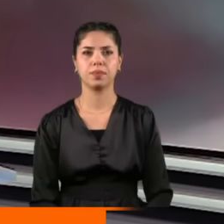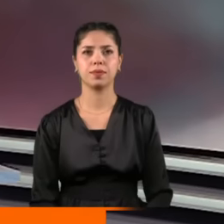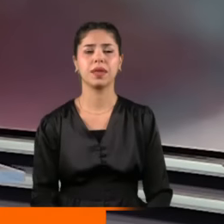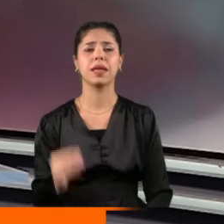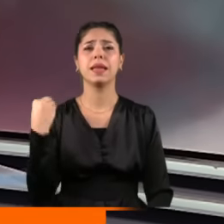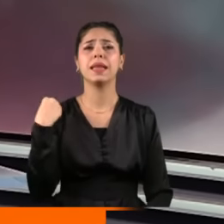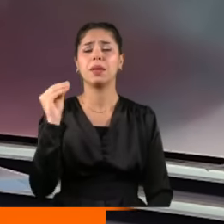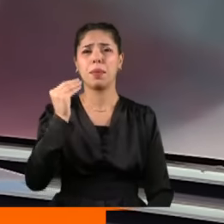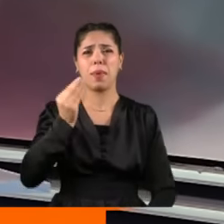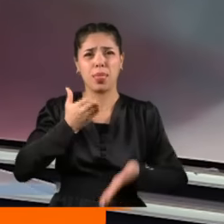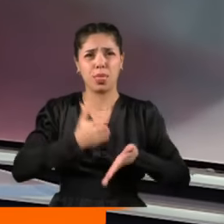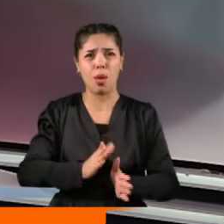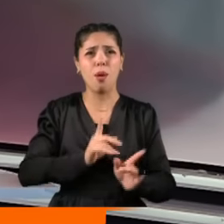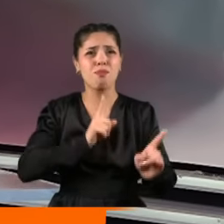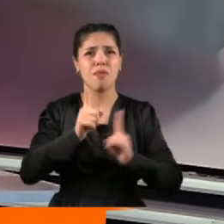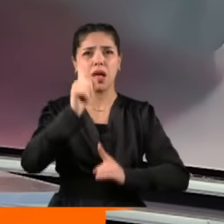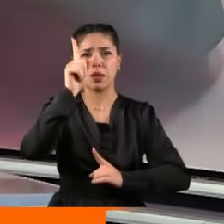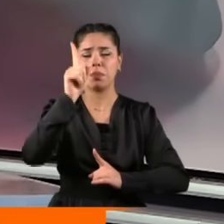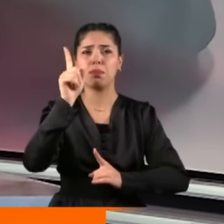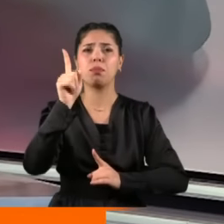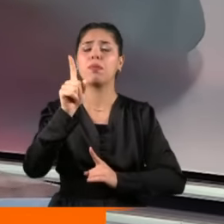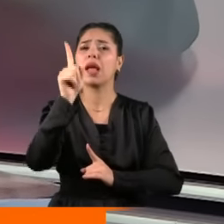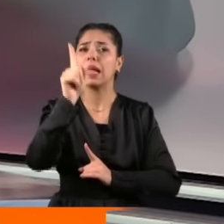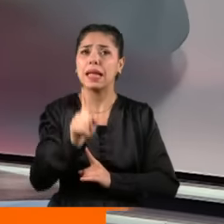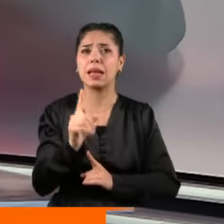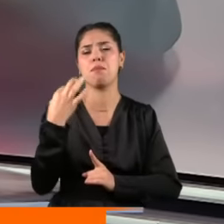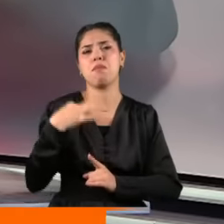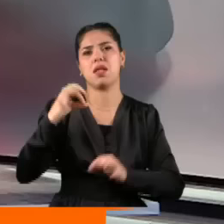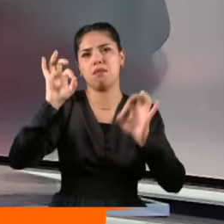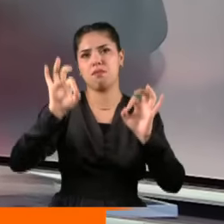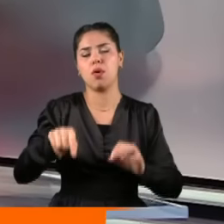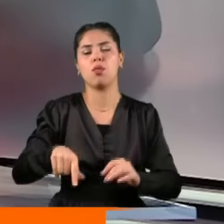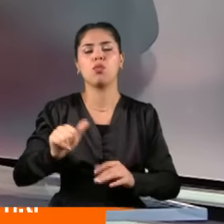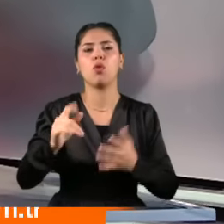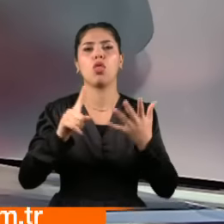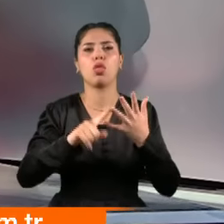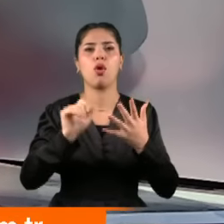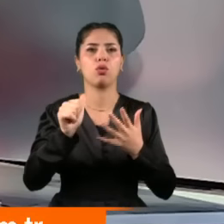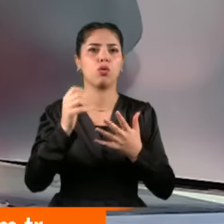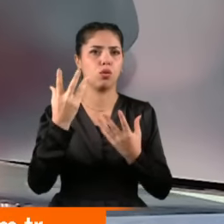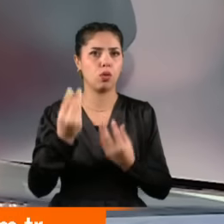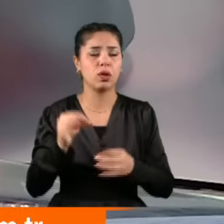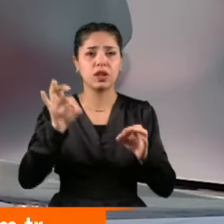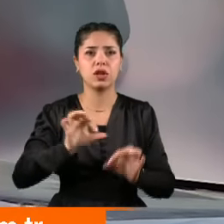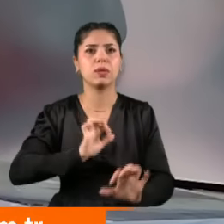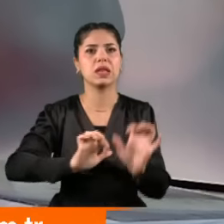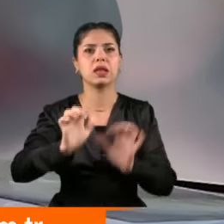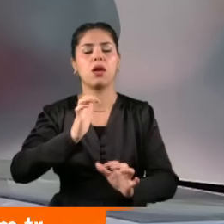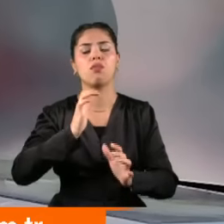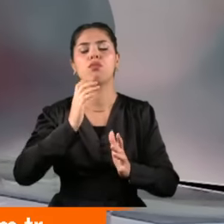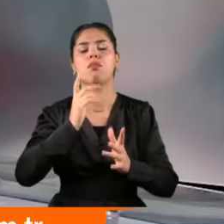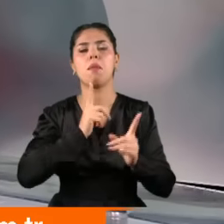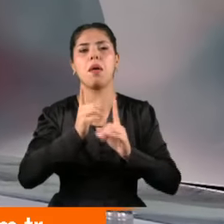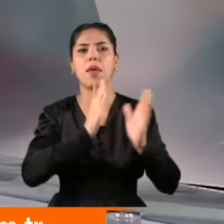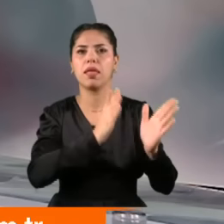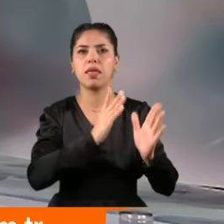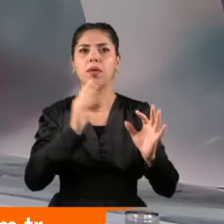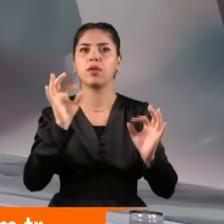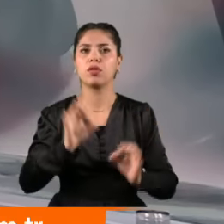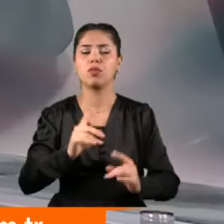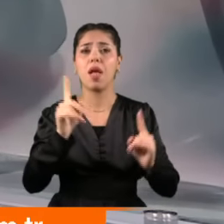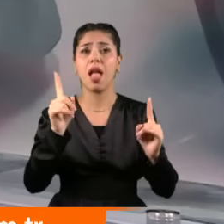Yeni Doğan davasının ilk duruşması pazartesi başlamıştı. Bugün 4. gün. Şu sıralarda da savunmalar alınmaya devam ediyor. Hesap sırası henüz